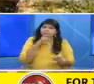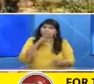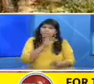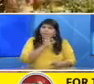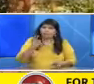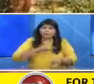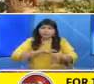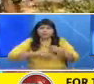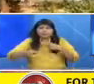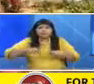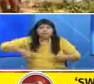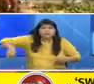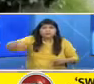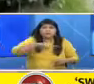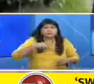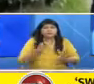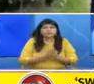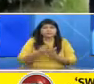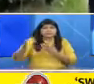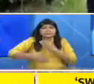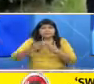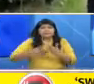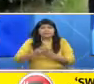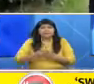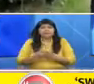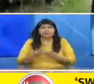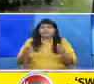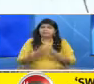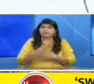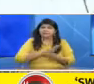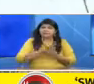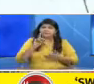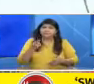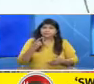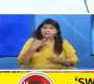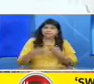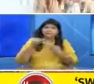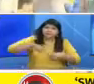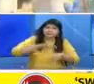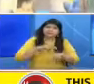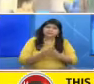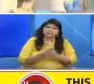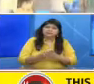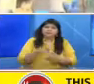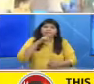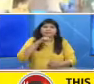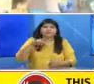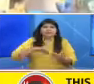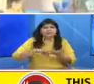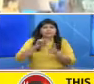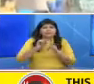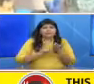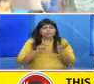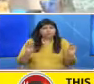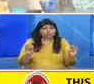तक देश भर में स्वच्छता ही सेवा अभियान चलाते हैं। इस बार यह 11 सितंबर से शुरू